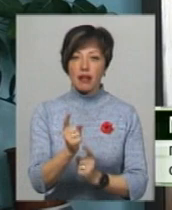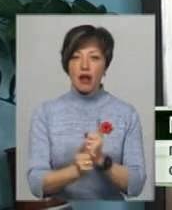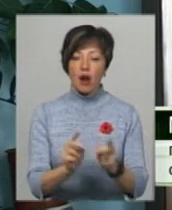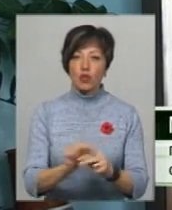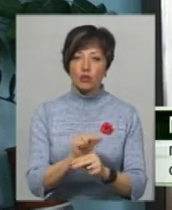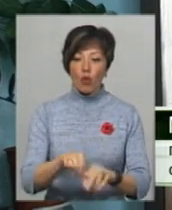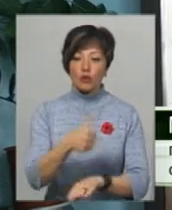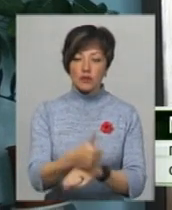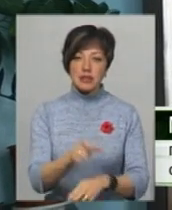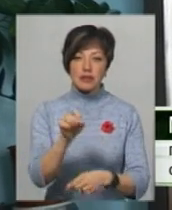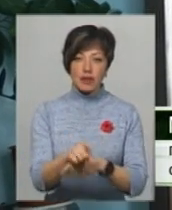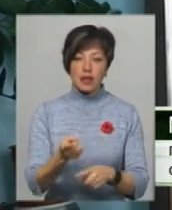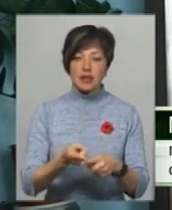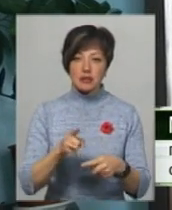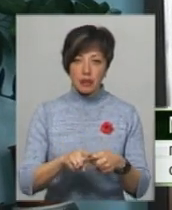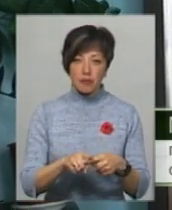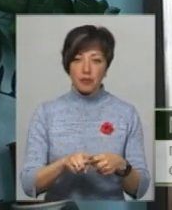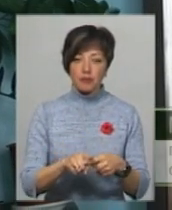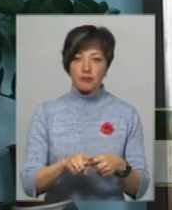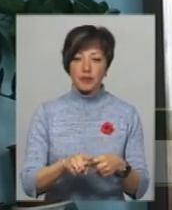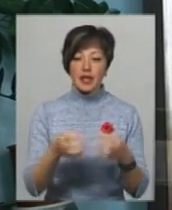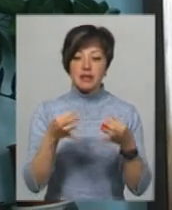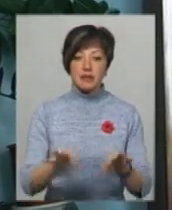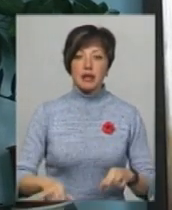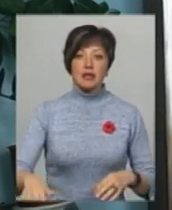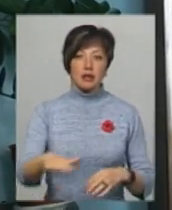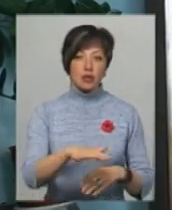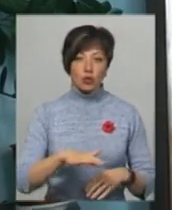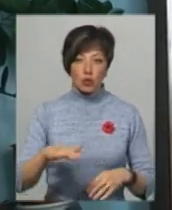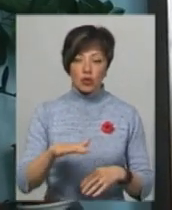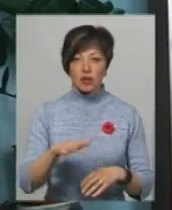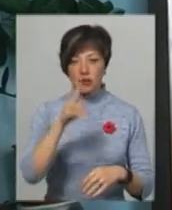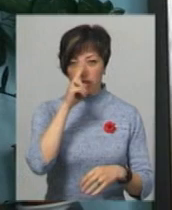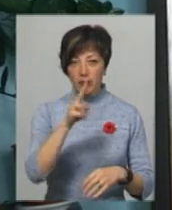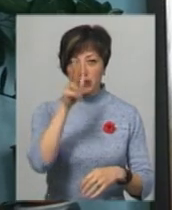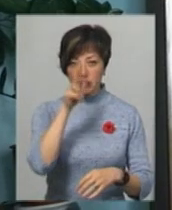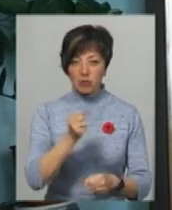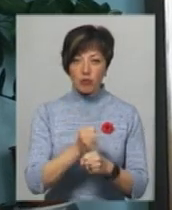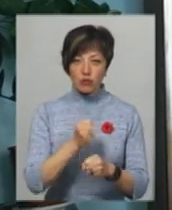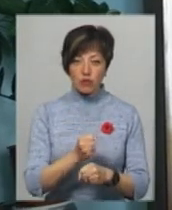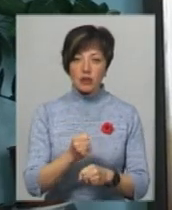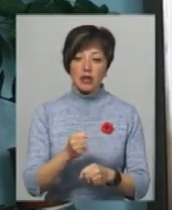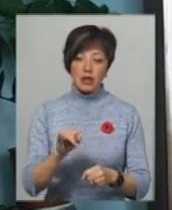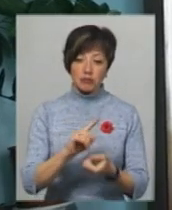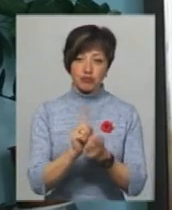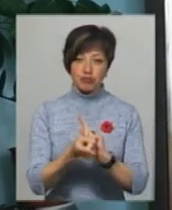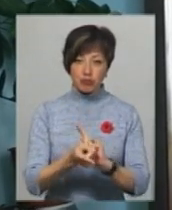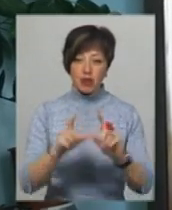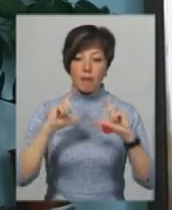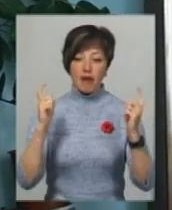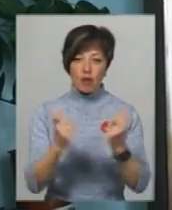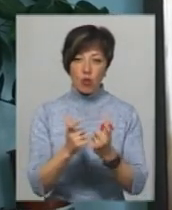основна задача – це звільнити територію, 2-3 місяці попрацювати і зробити такий павільйон, щоб він